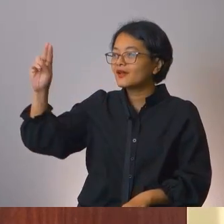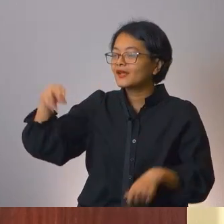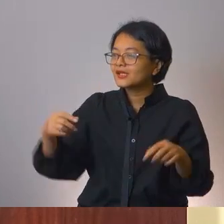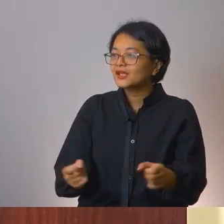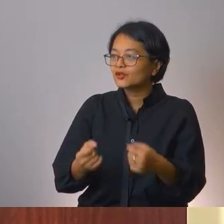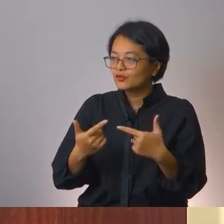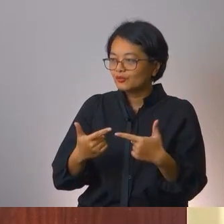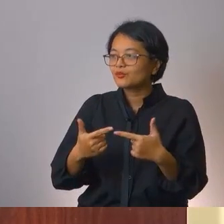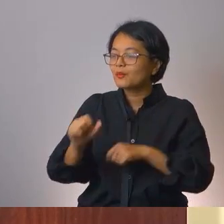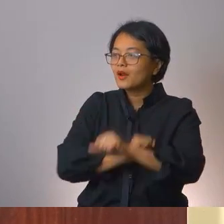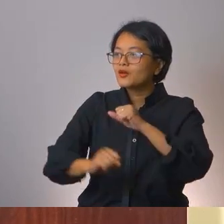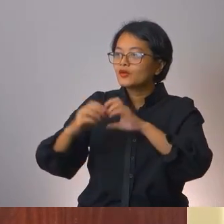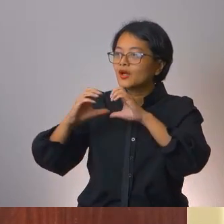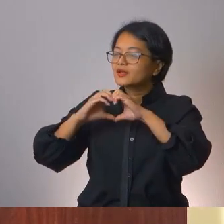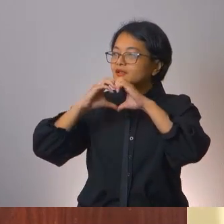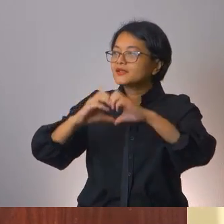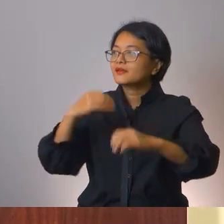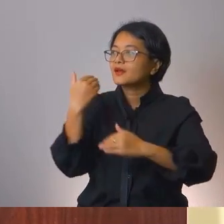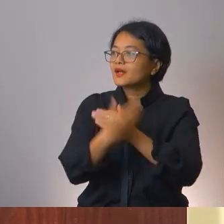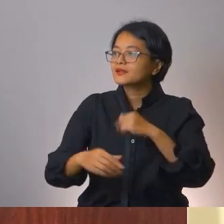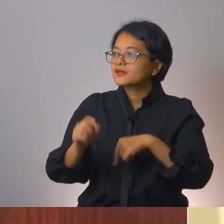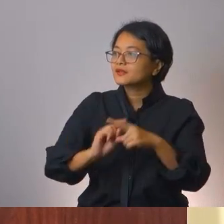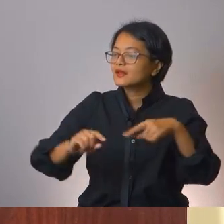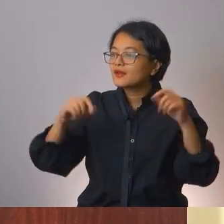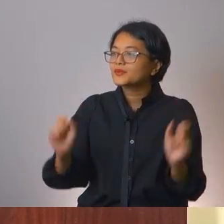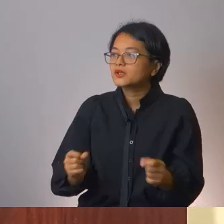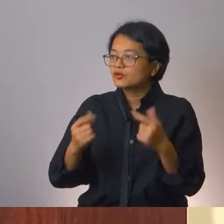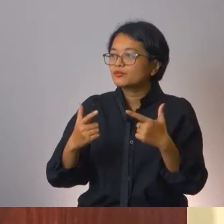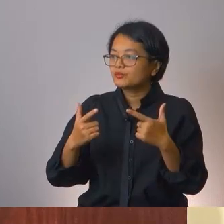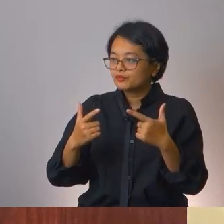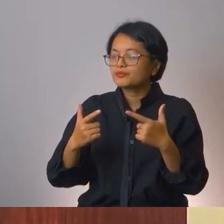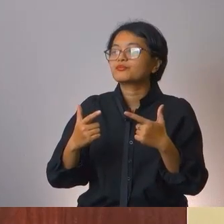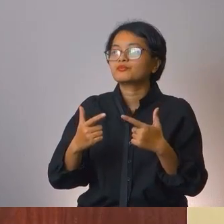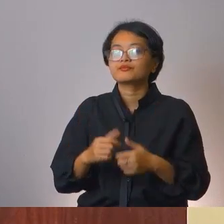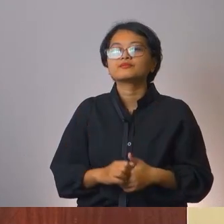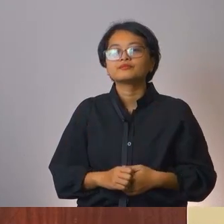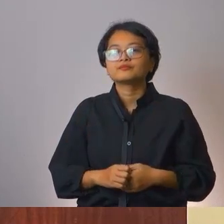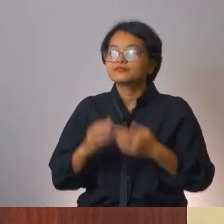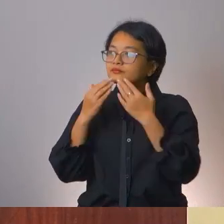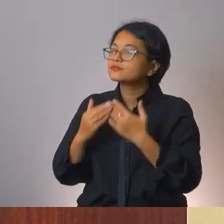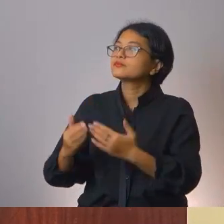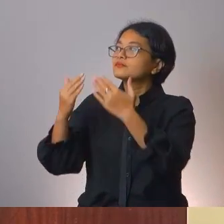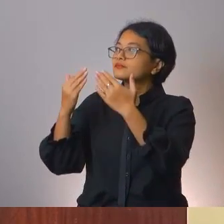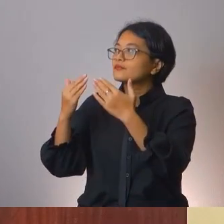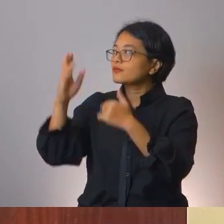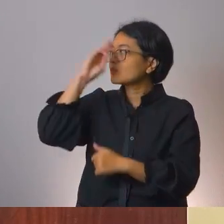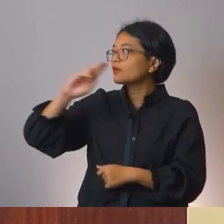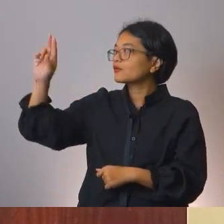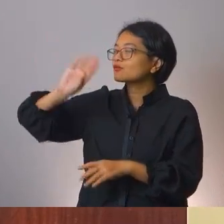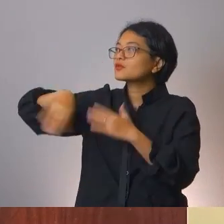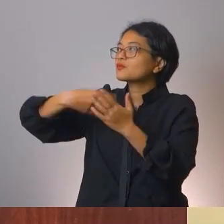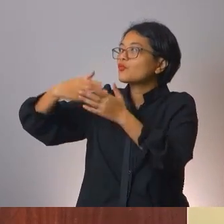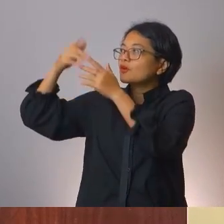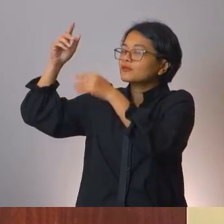kasih dalam kehidupan secara luas. Terima kasih ya Tuhan untuk semua kebaikan yang kami